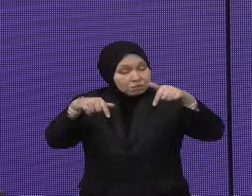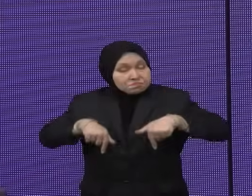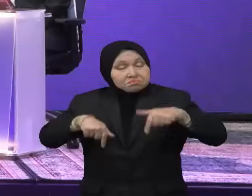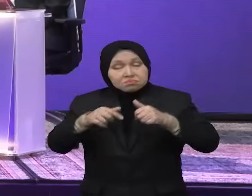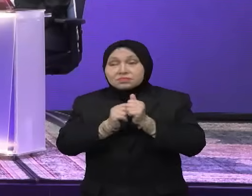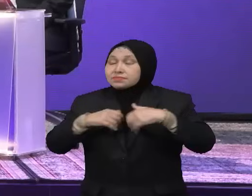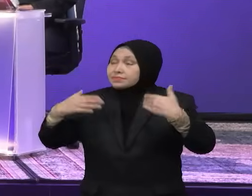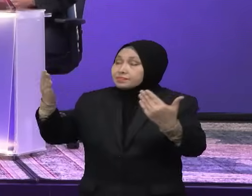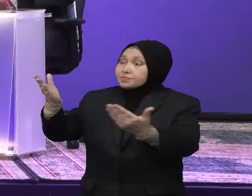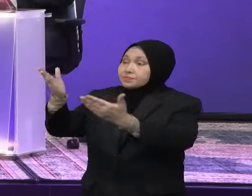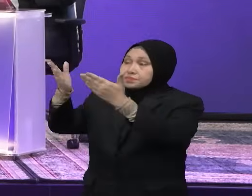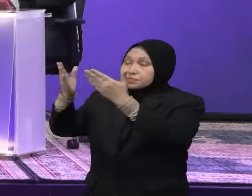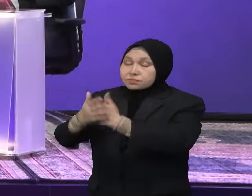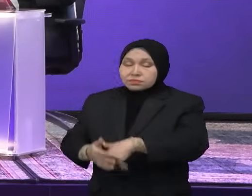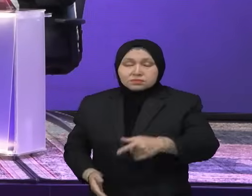Ustaz Tir. Sila.